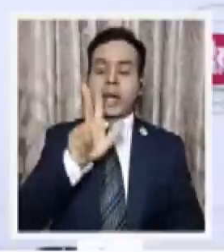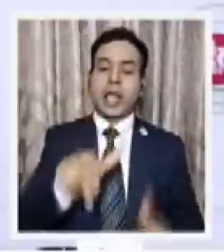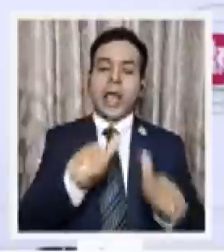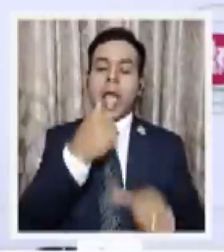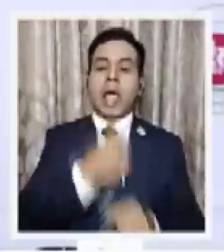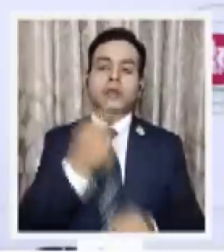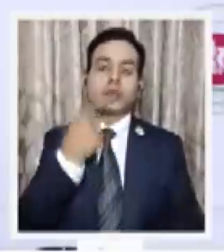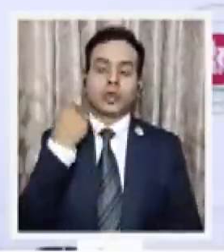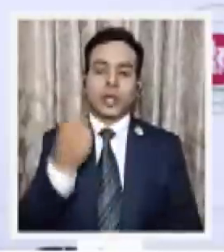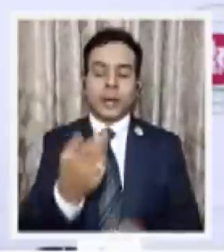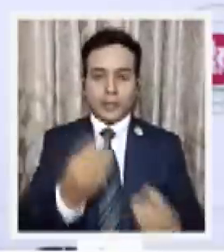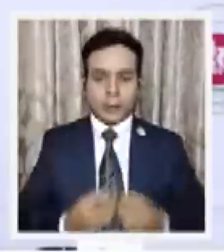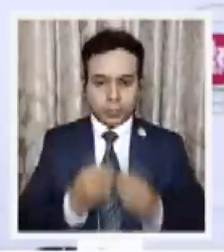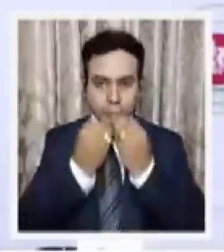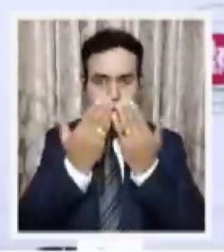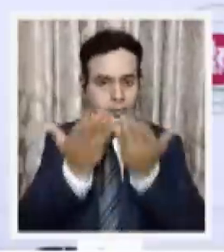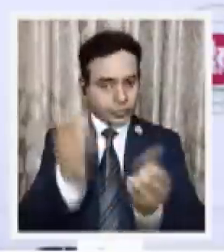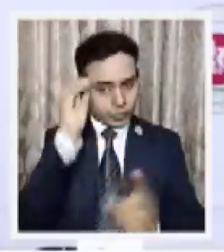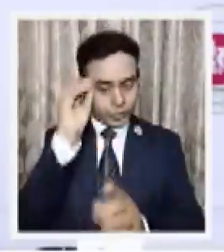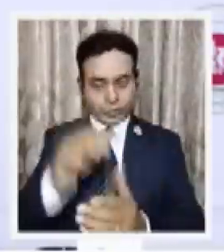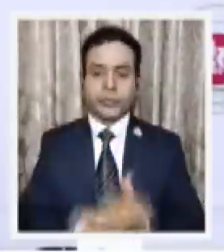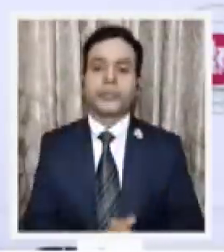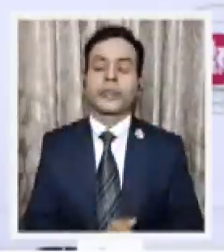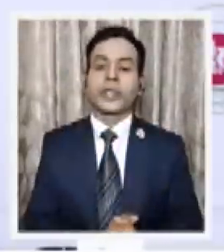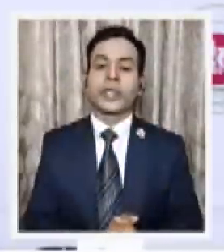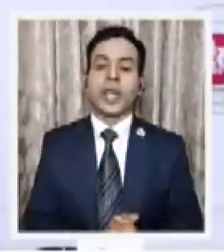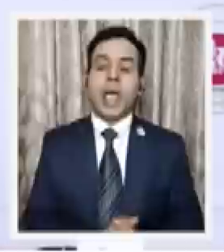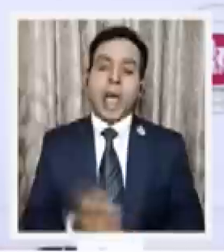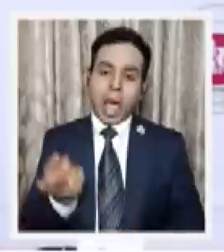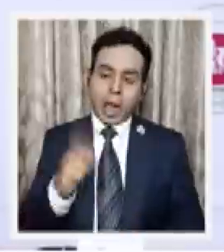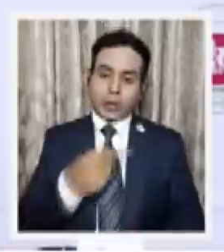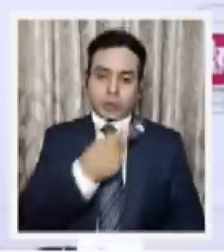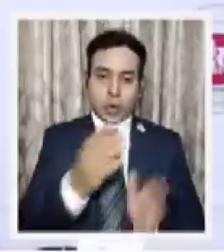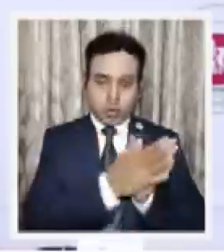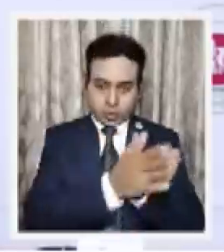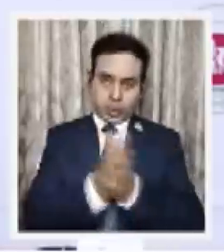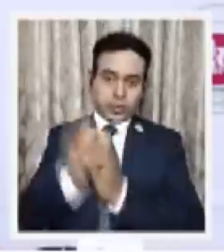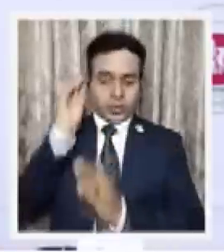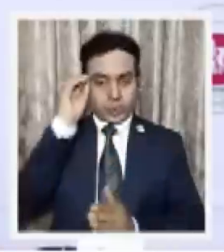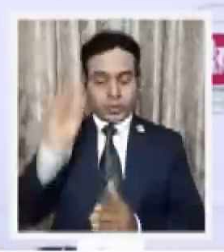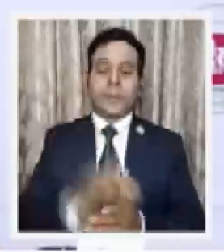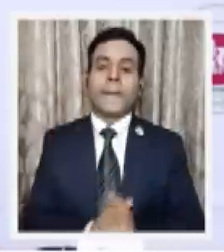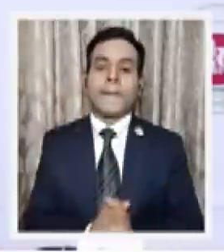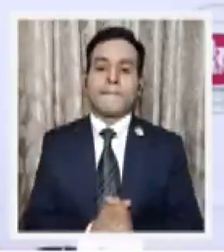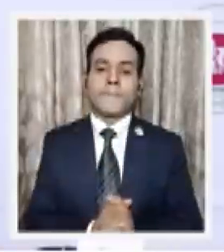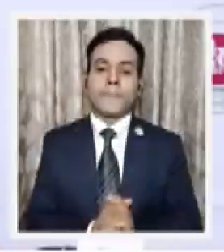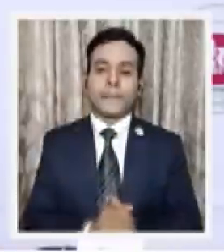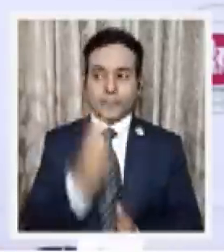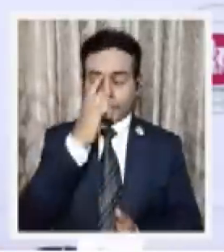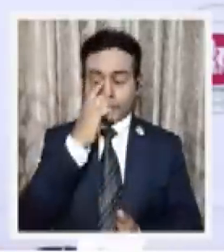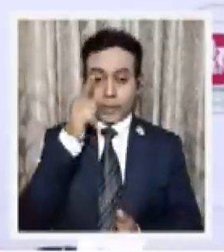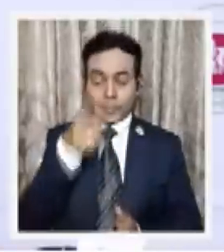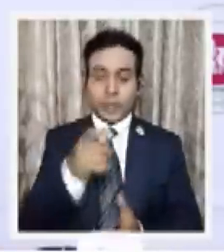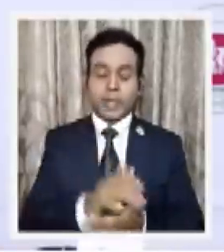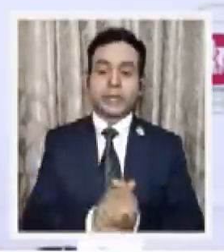8 আগস্ট 2020। এ ছিল আমাদের কাছে তথ্য। আবারও বিনীতভাবে অনুরোধ করব, শেষ করবার আগে আপনারা নমুনা পরীক্ষা